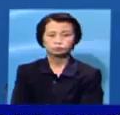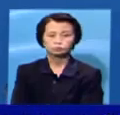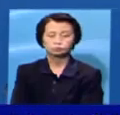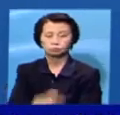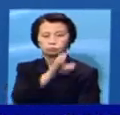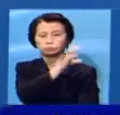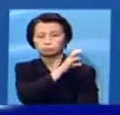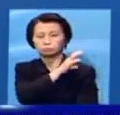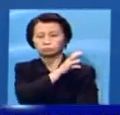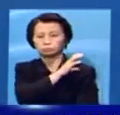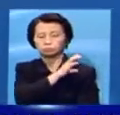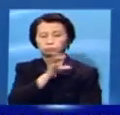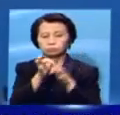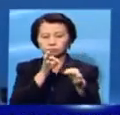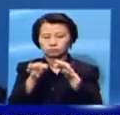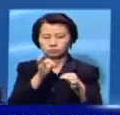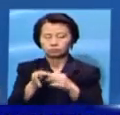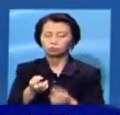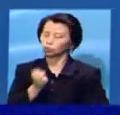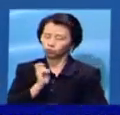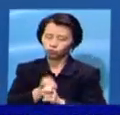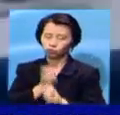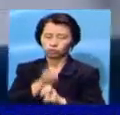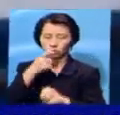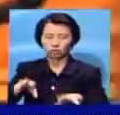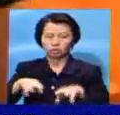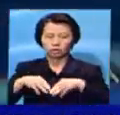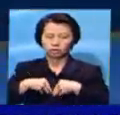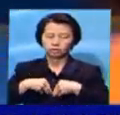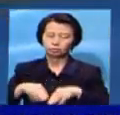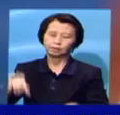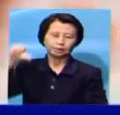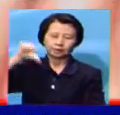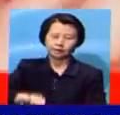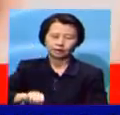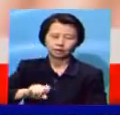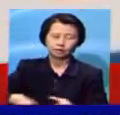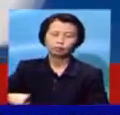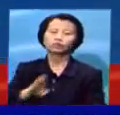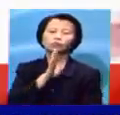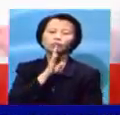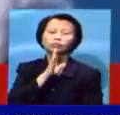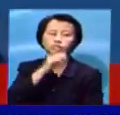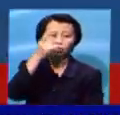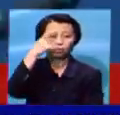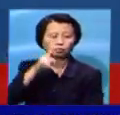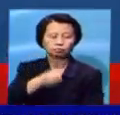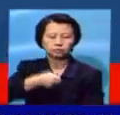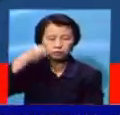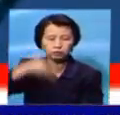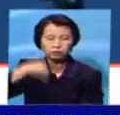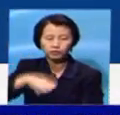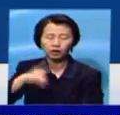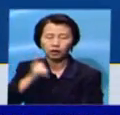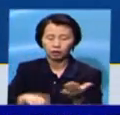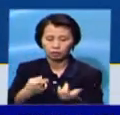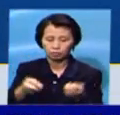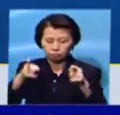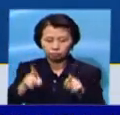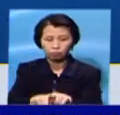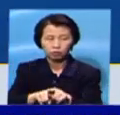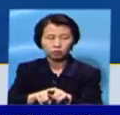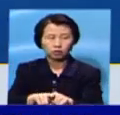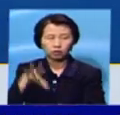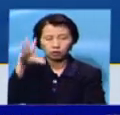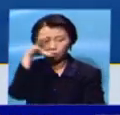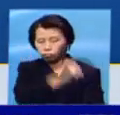seperti menjelaskan memang sukar untuk menerima kekalahan tetapi Tiada Guna untuk menyesali apa yang telah berlaku bolos